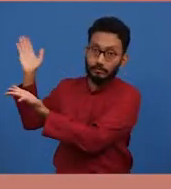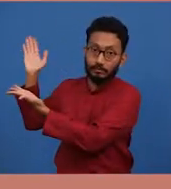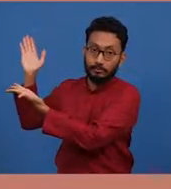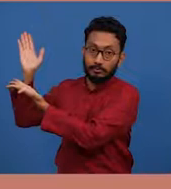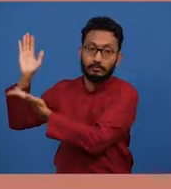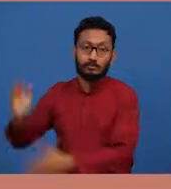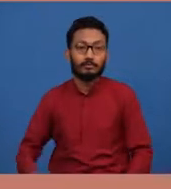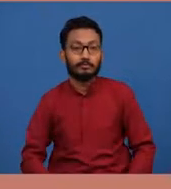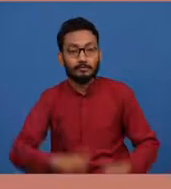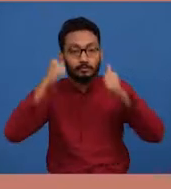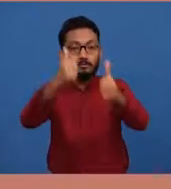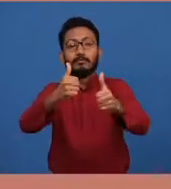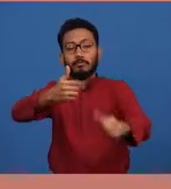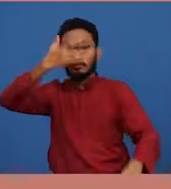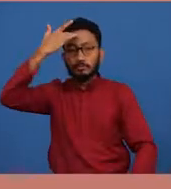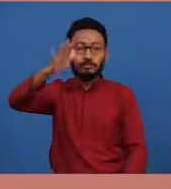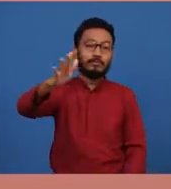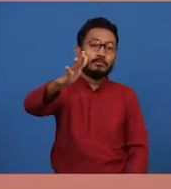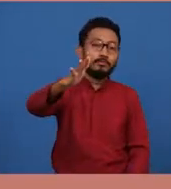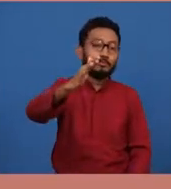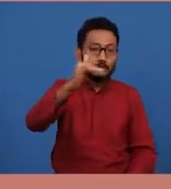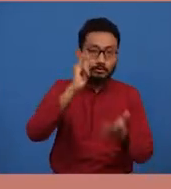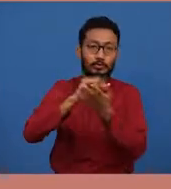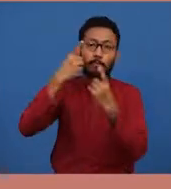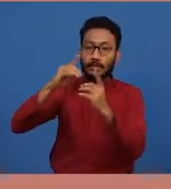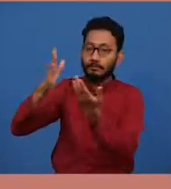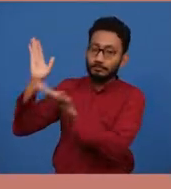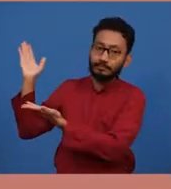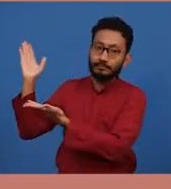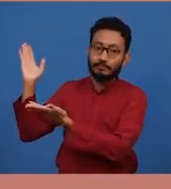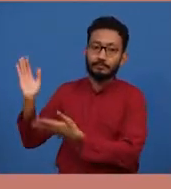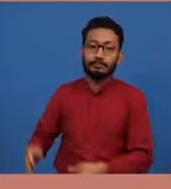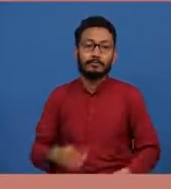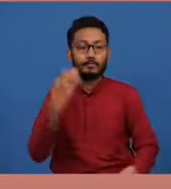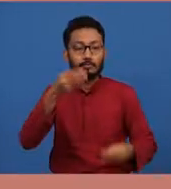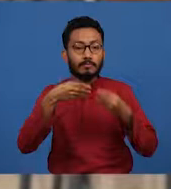Bagus! Tepat sekali jawapan kamu. Cikgu Ros bagi kamu satu hati.